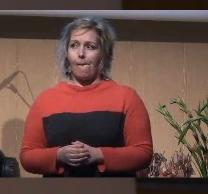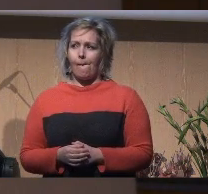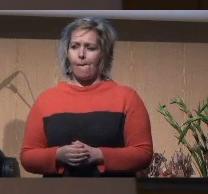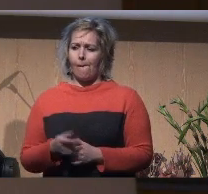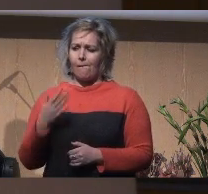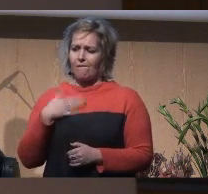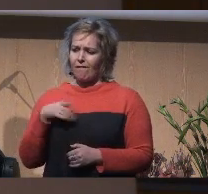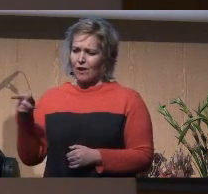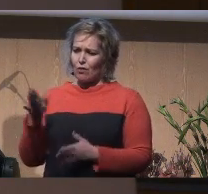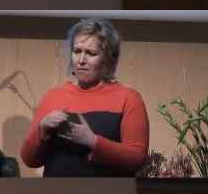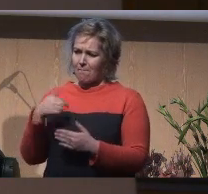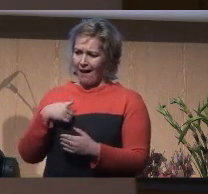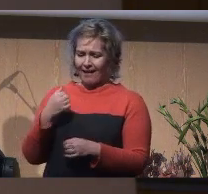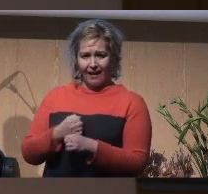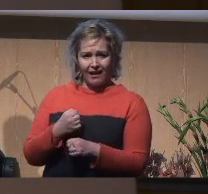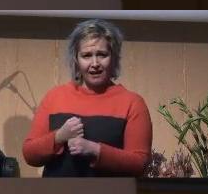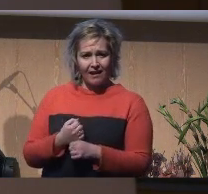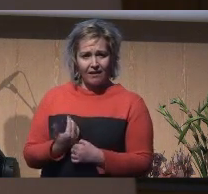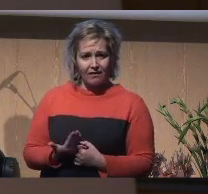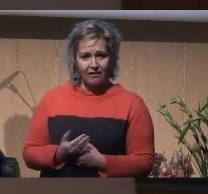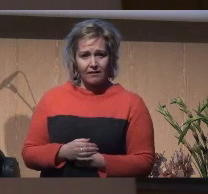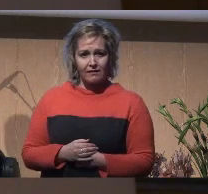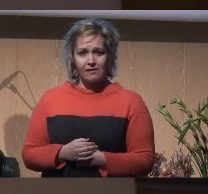Hva vil du meg egentlig?